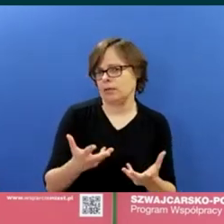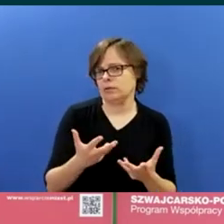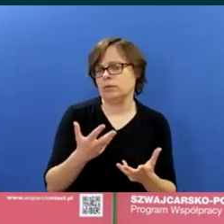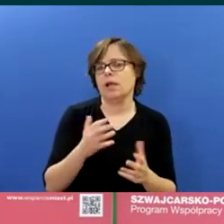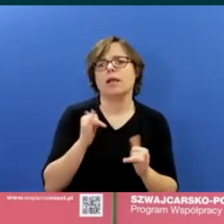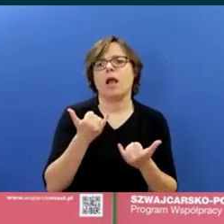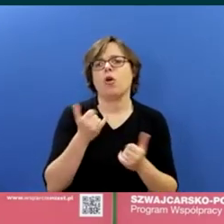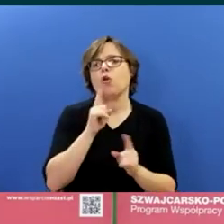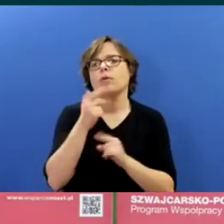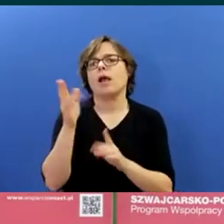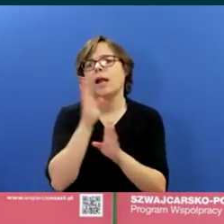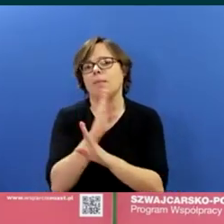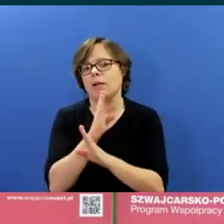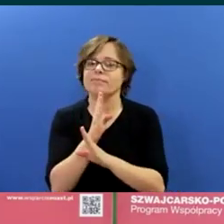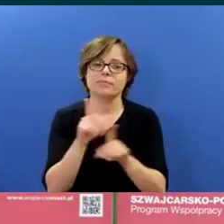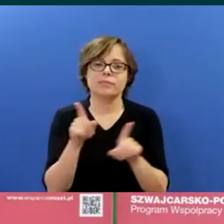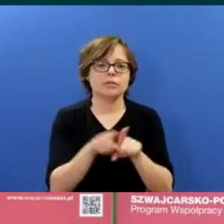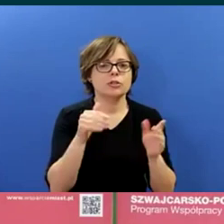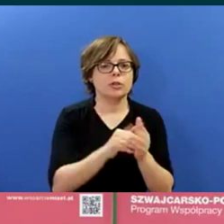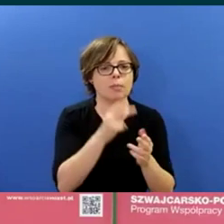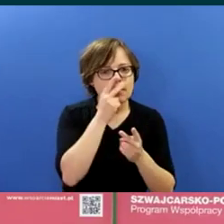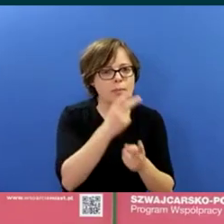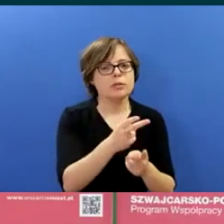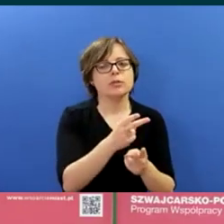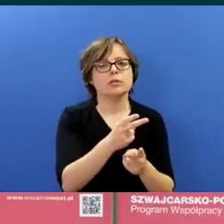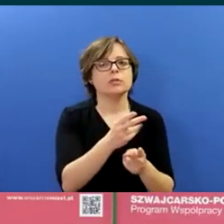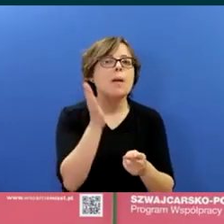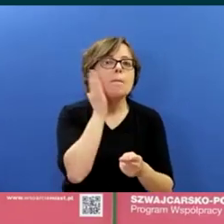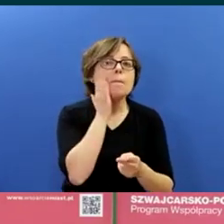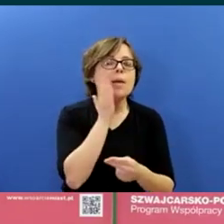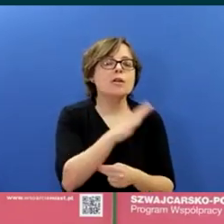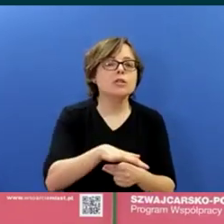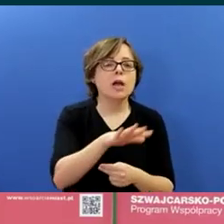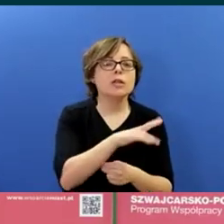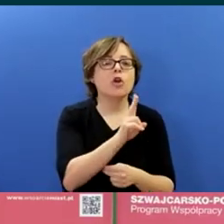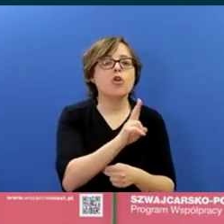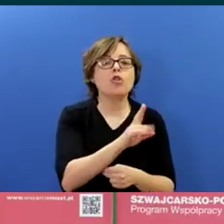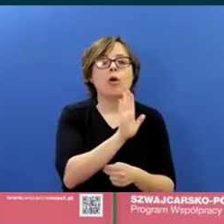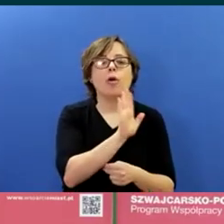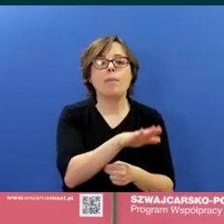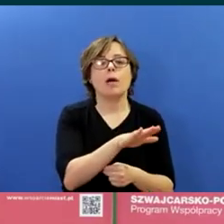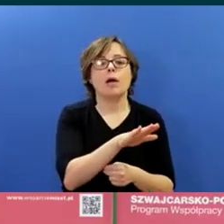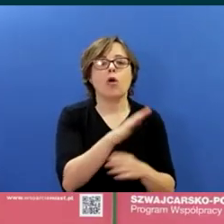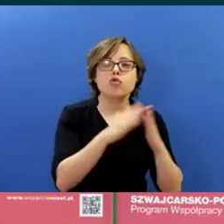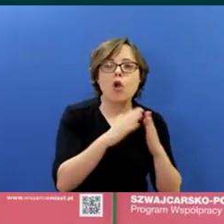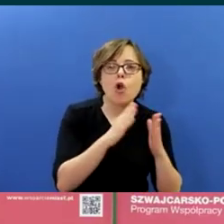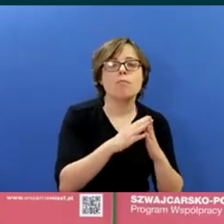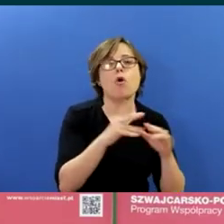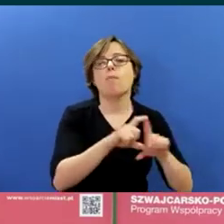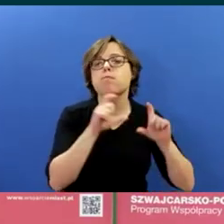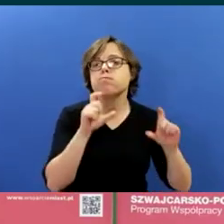adequate. spojrzenia I believe it na is difficult to wyzwania, speak of z climate jakimi mierzą się without mieszkańcy będący realizing the domów, challenges budyntów,